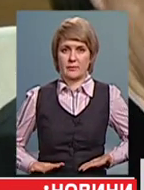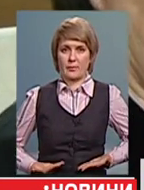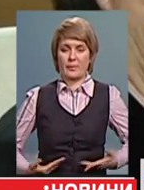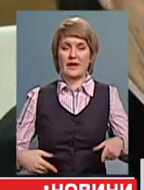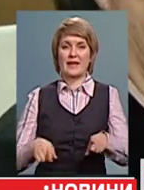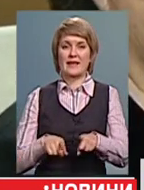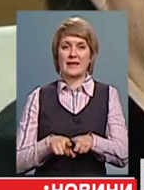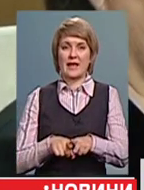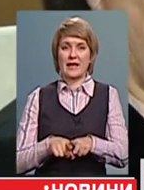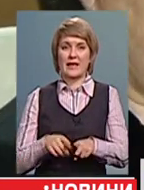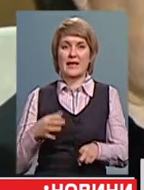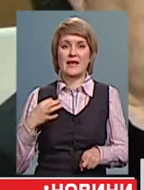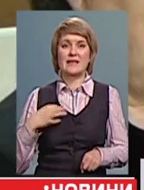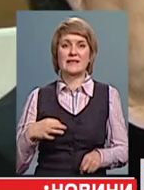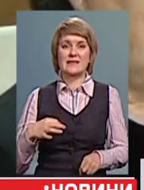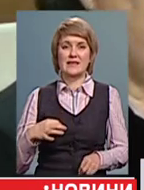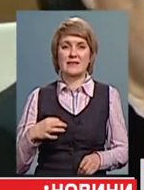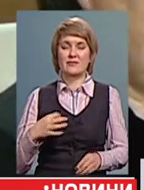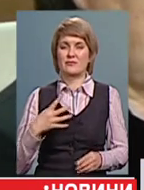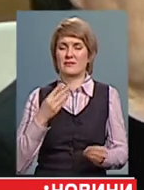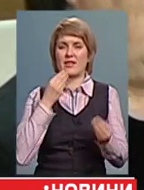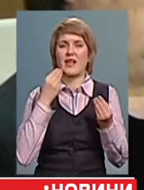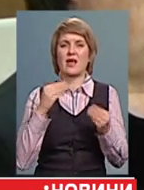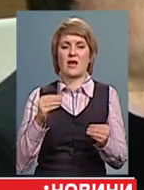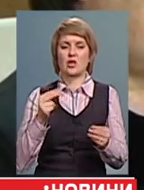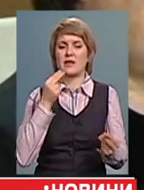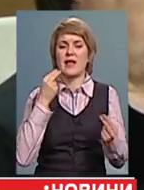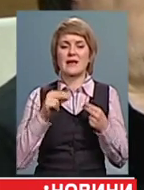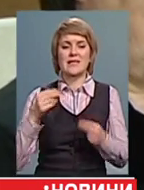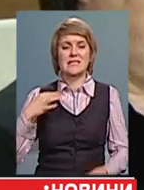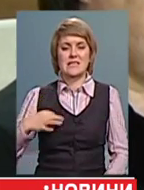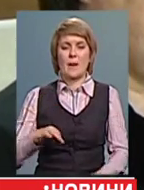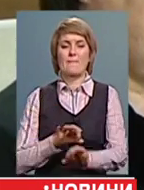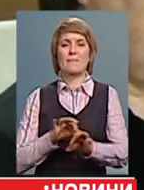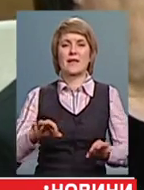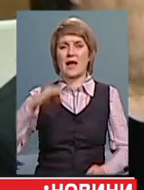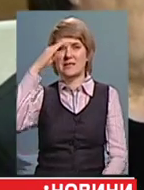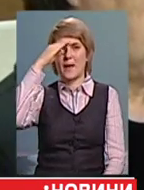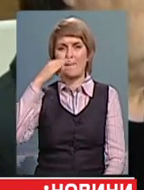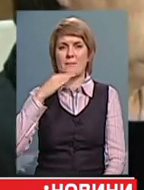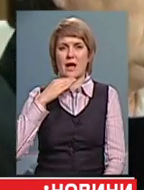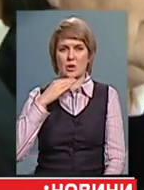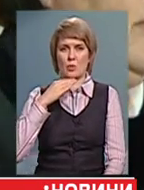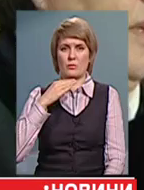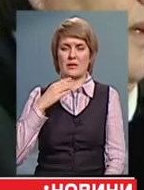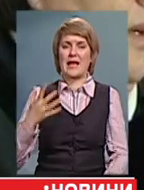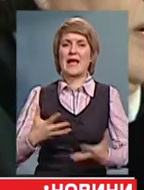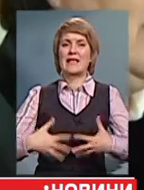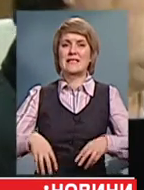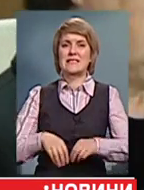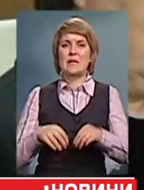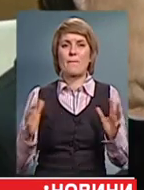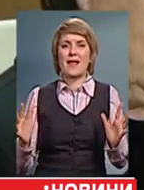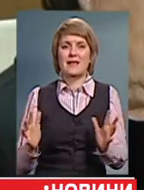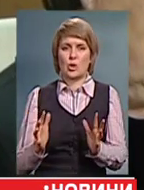Таких синів не породять. Він був найкращим. Найкращим сином, прекрасним батьком, сім'янином.